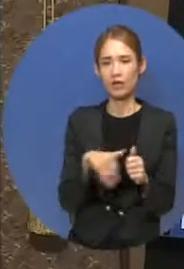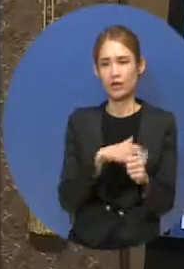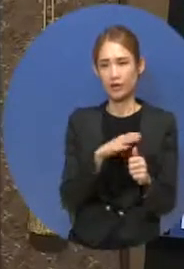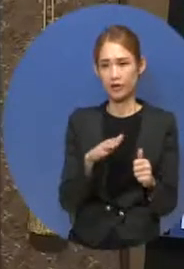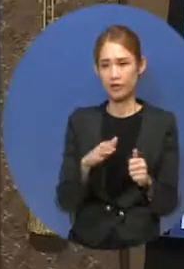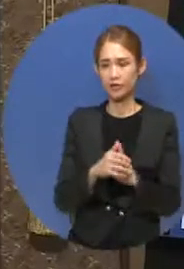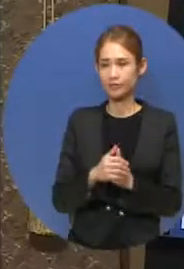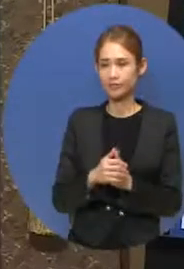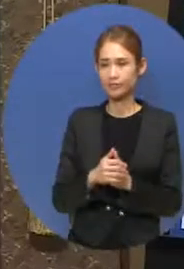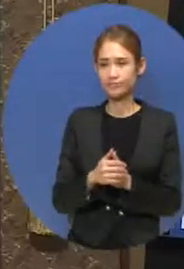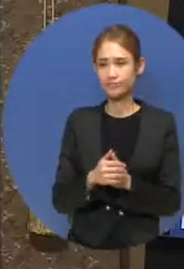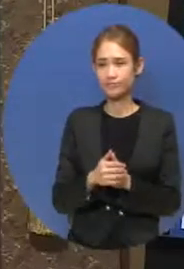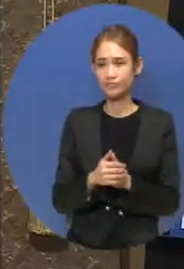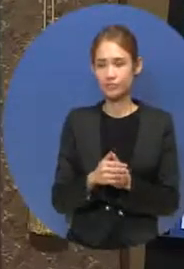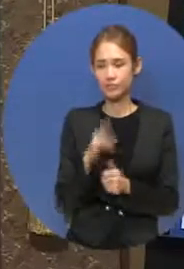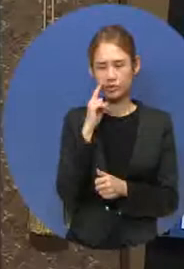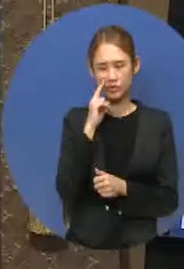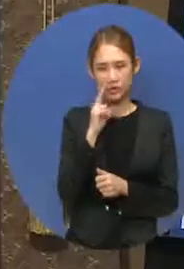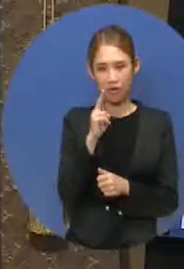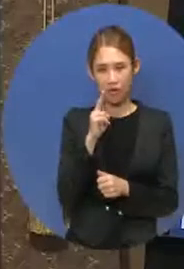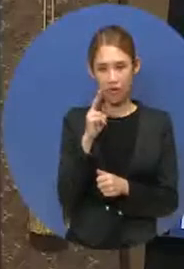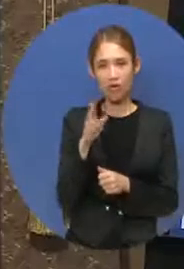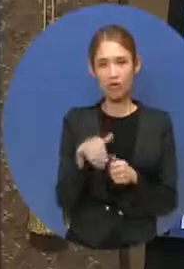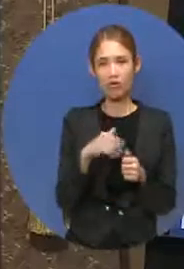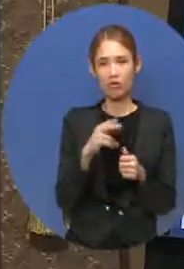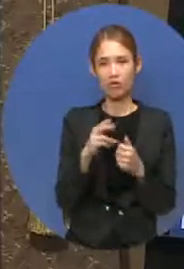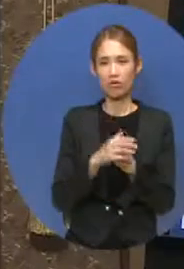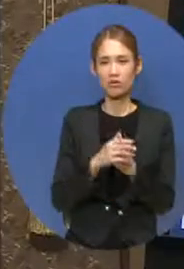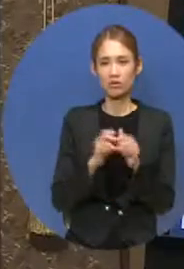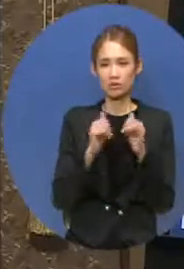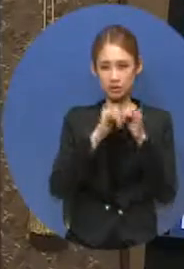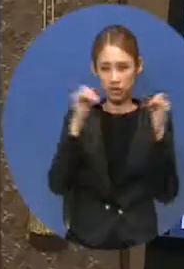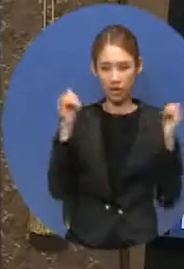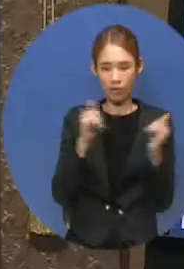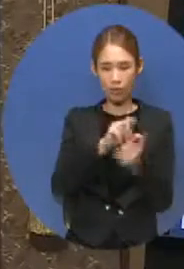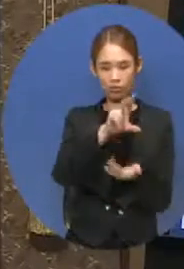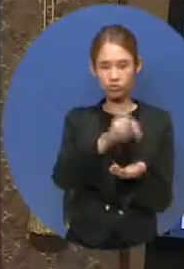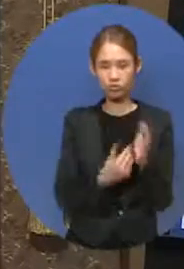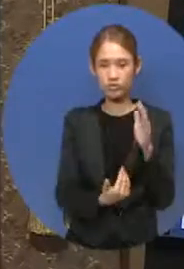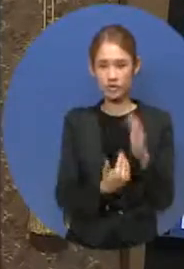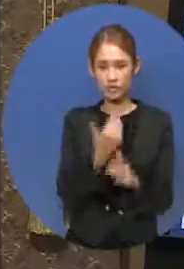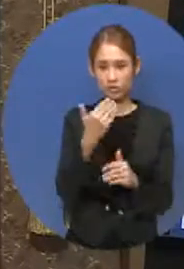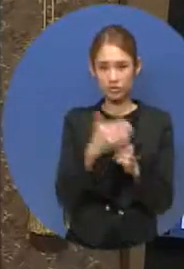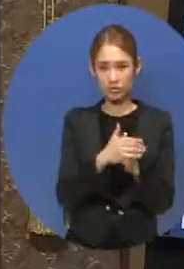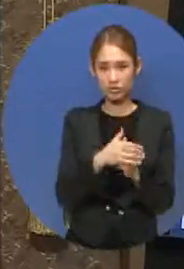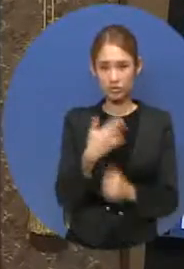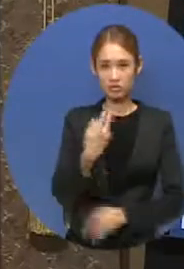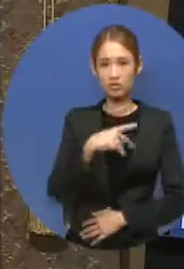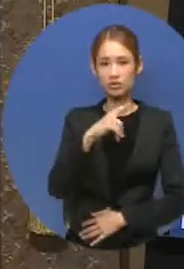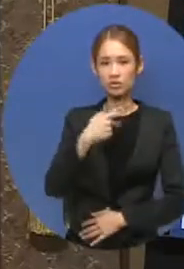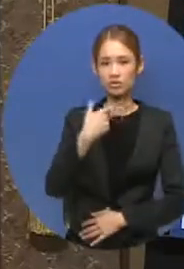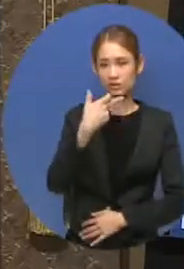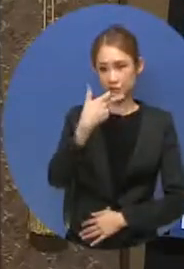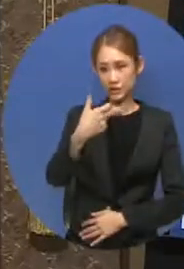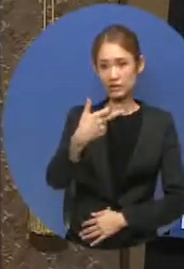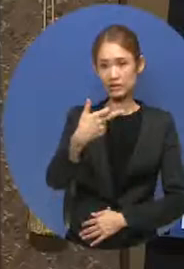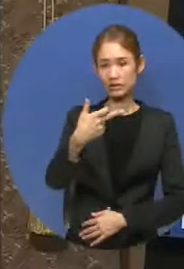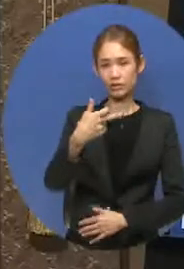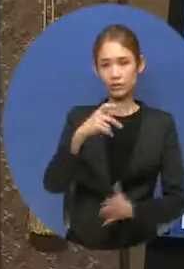상황이었던 거죠. 그래서 심각하다 보니까 이런 분들의 사회적인 문제가 돼서 2017년도에